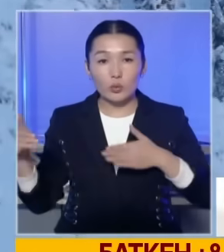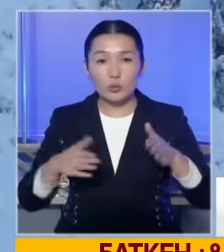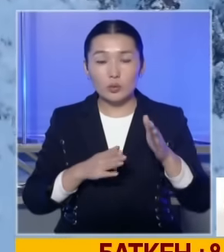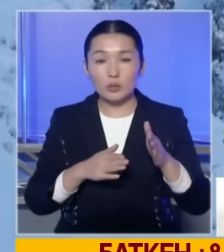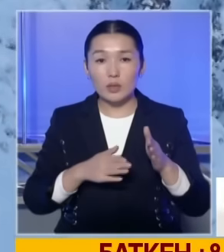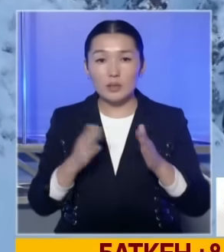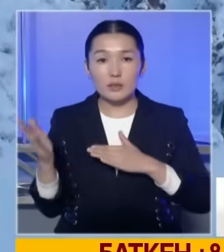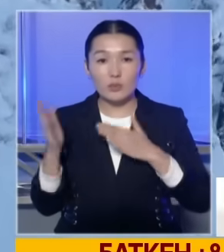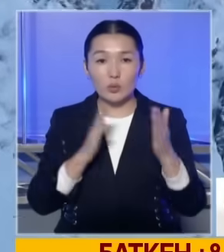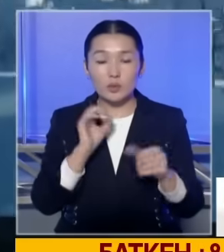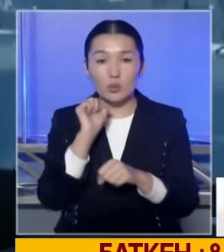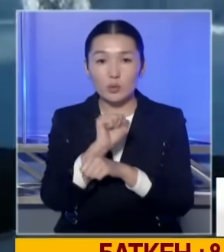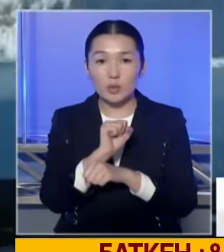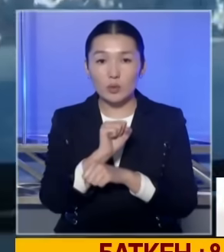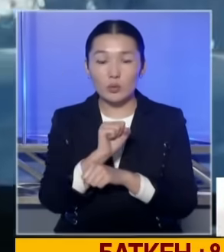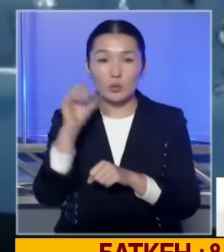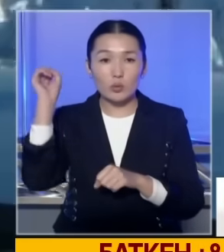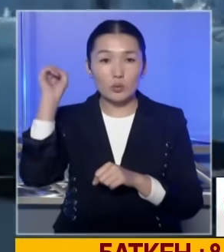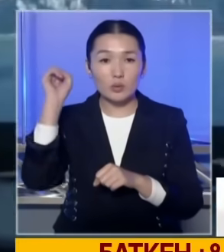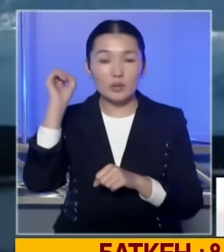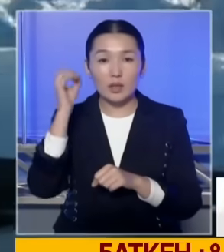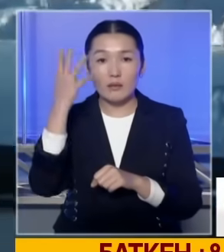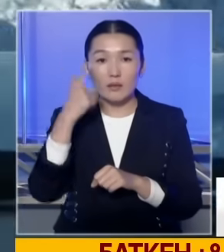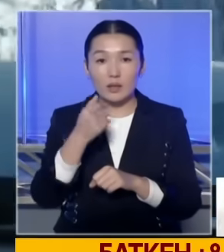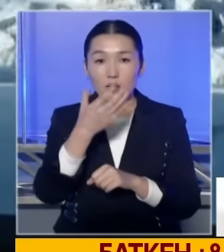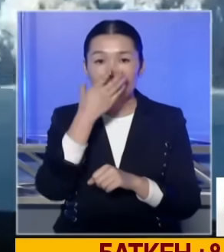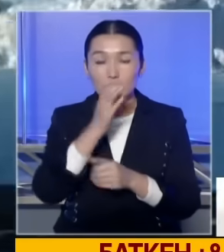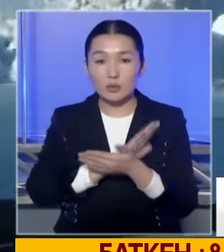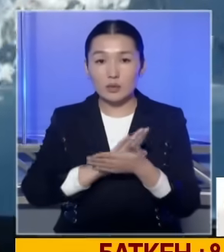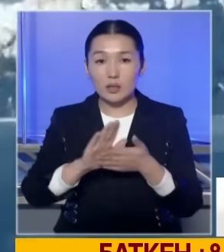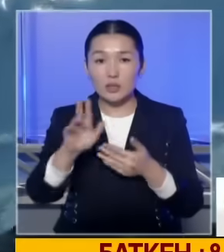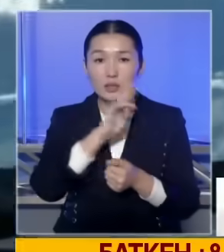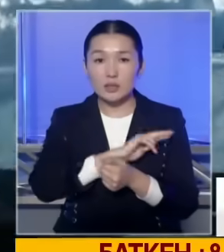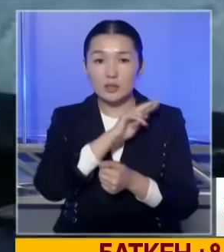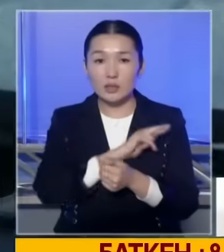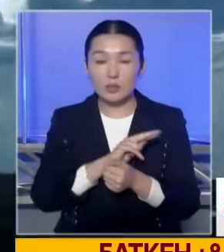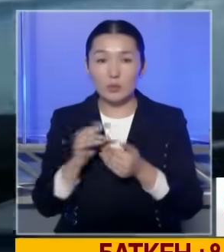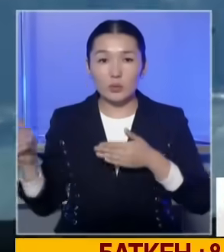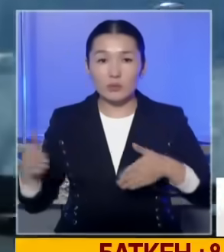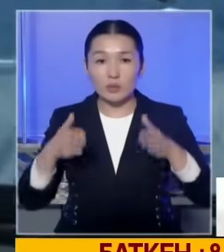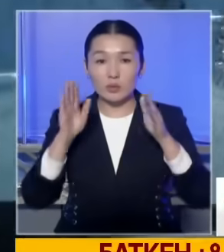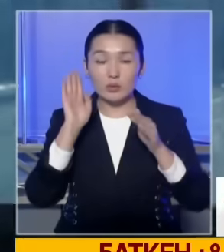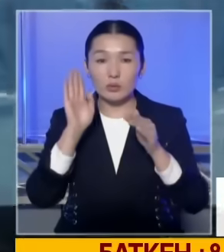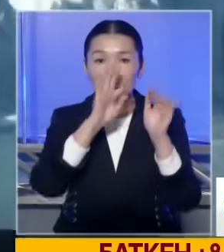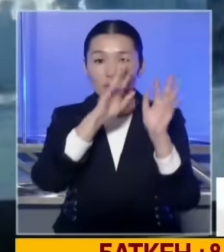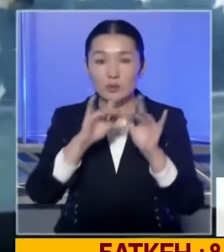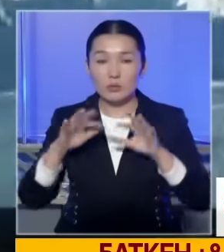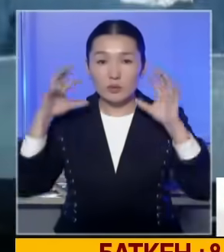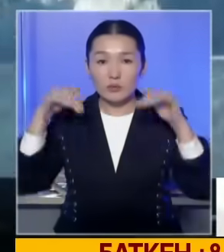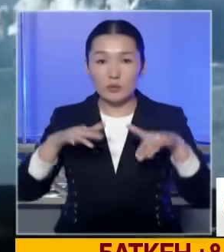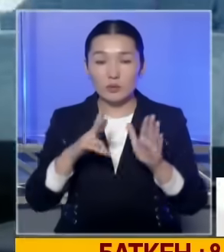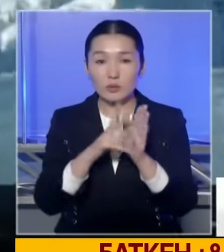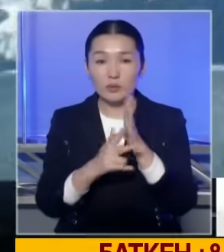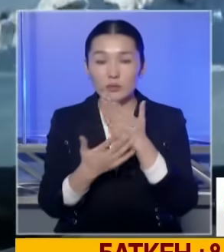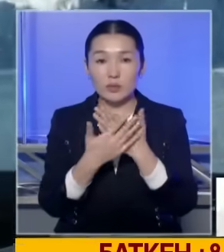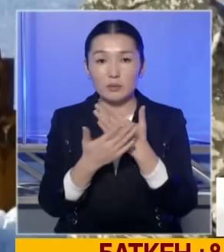жабылган. Жолчулар күн ачылары менен тагыраагы 13-чү декабрдан тазалоо ишин баштаган. Аталган жолдо кар көчкү кооптуулугунда 80 чукул, таш кулоо той